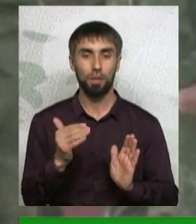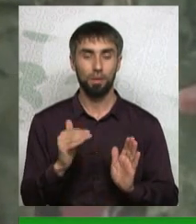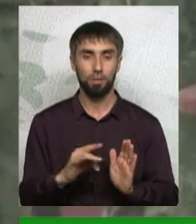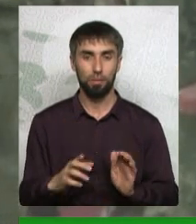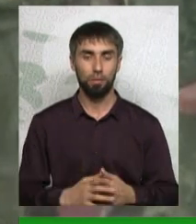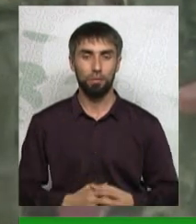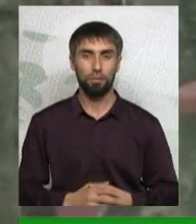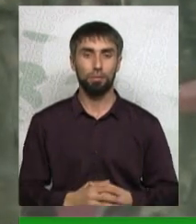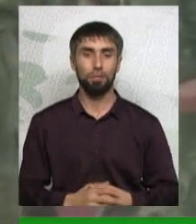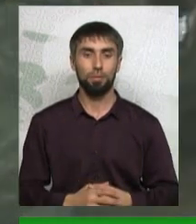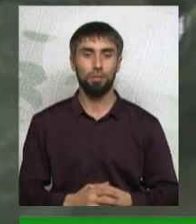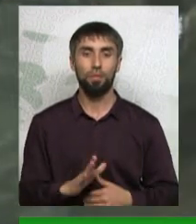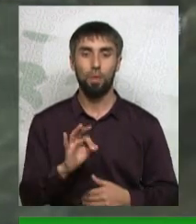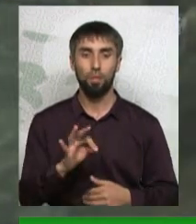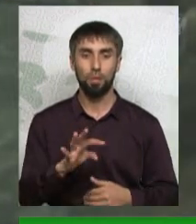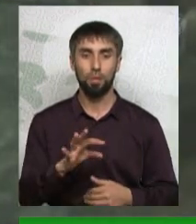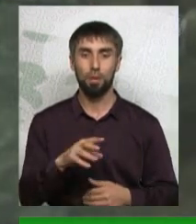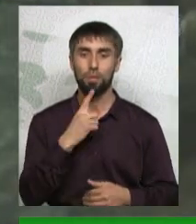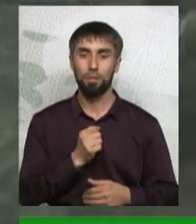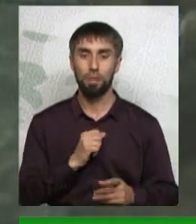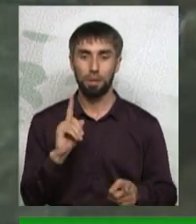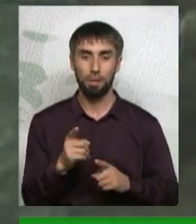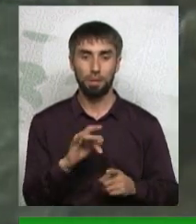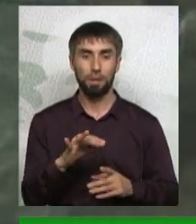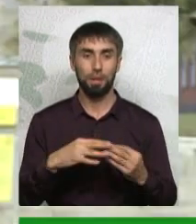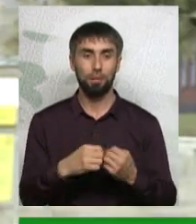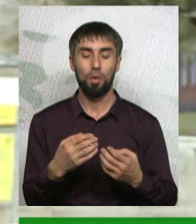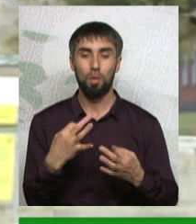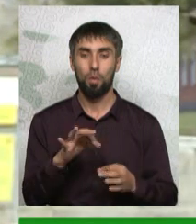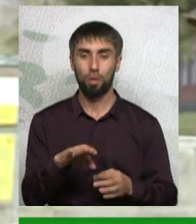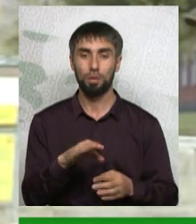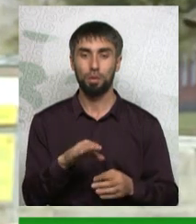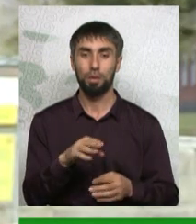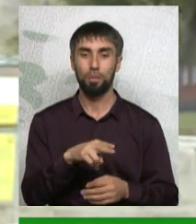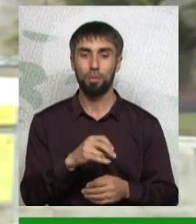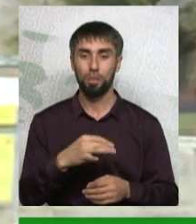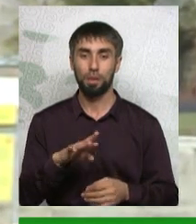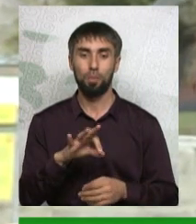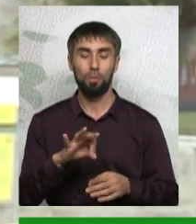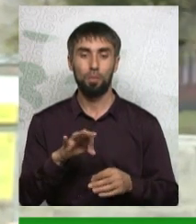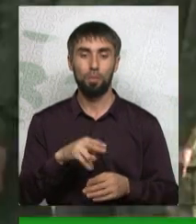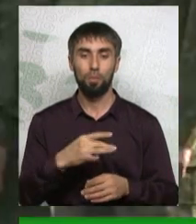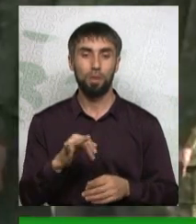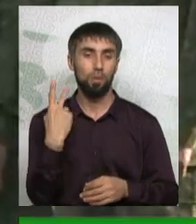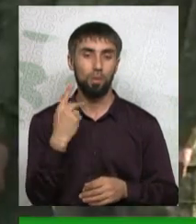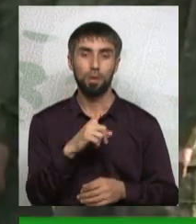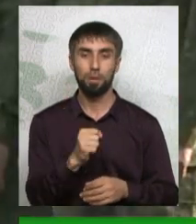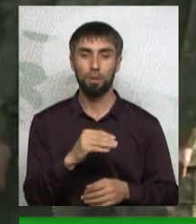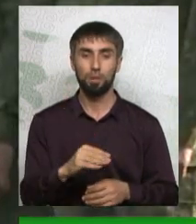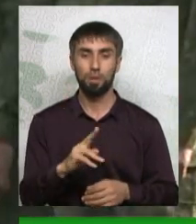тысяч рублей. В октябре, кстати, мобилизованных граждан и их семьи освободили от начисления пеней по просроченным долгам за